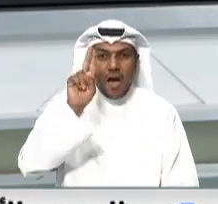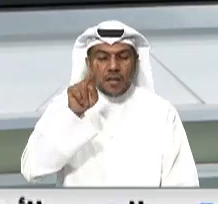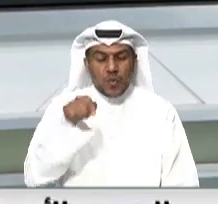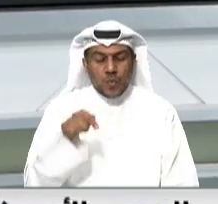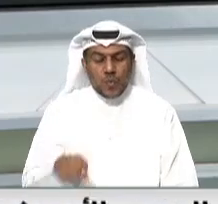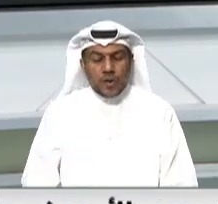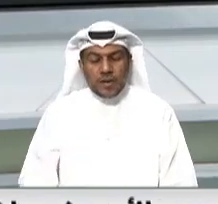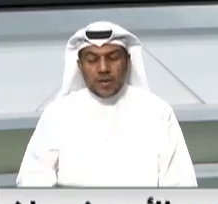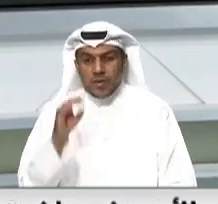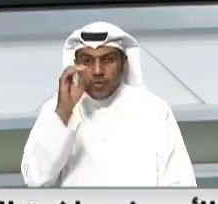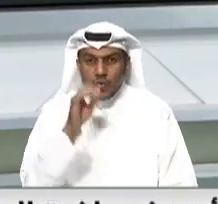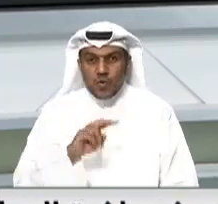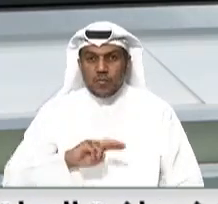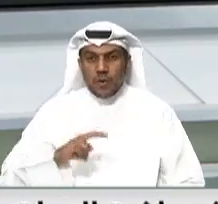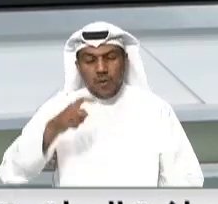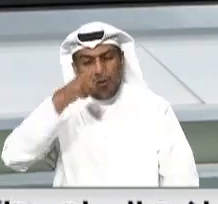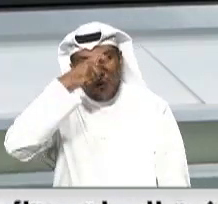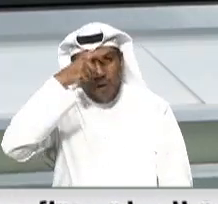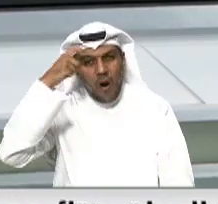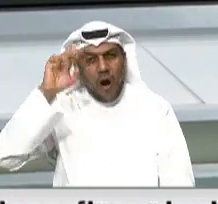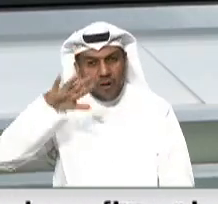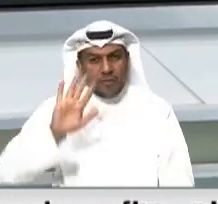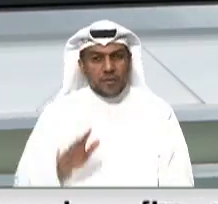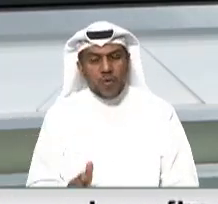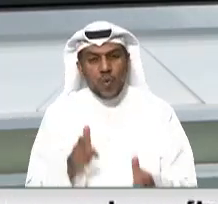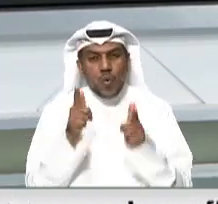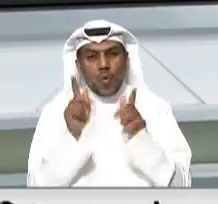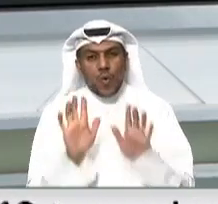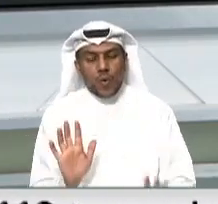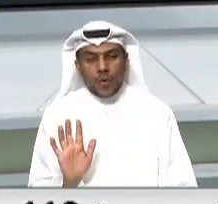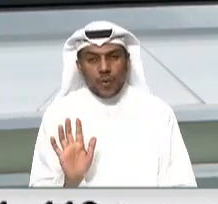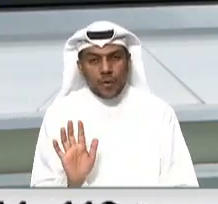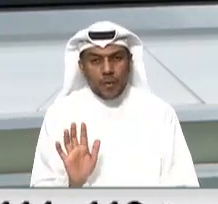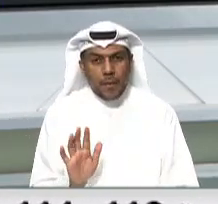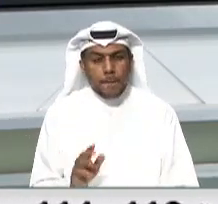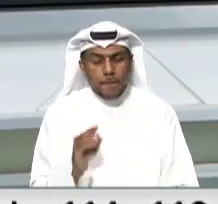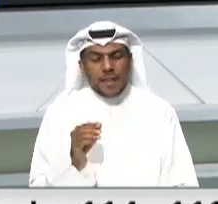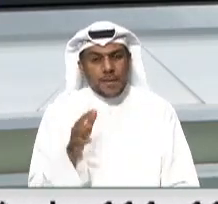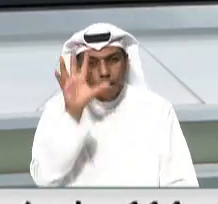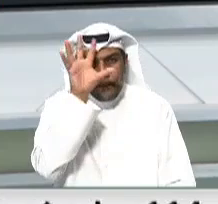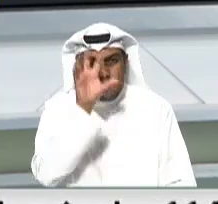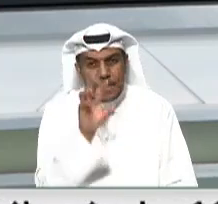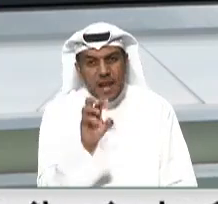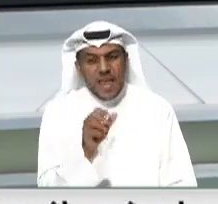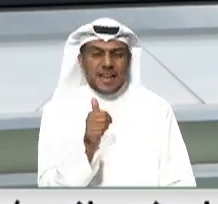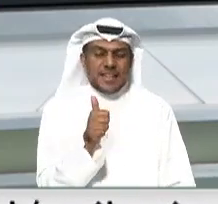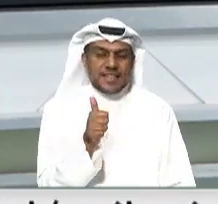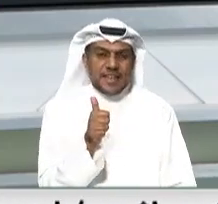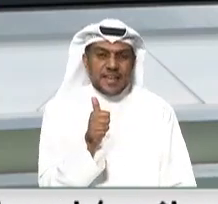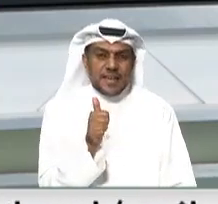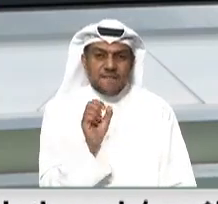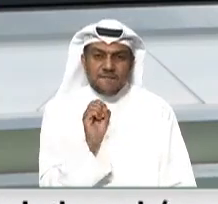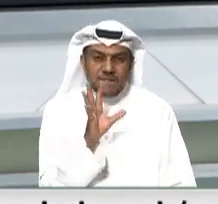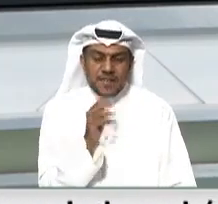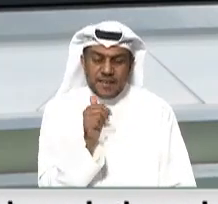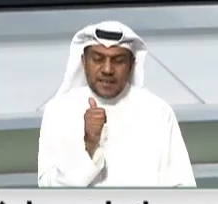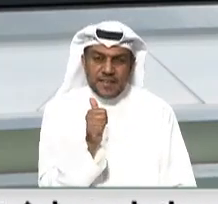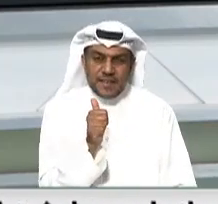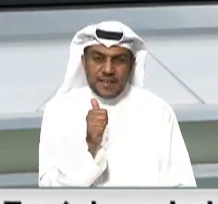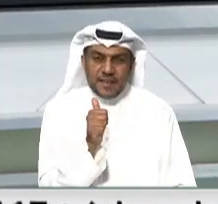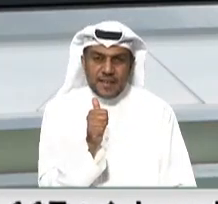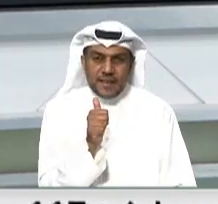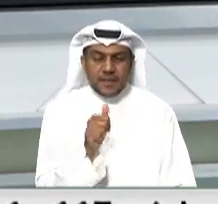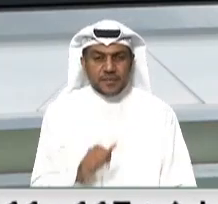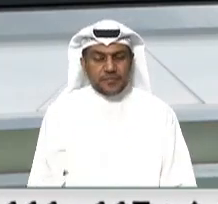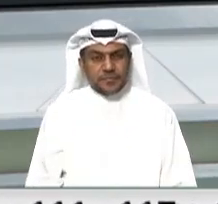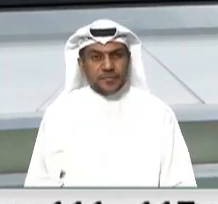الى كوس اجواء حاره نسبيه خلال فتره الظهيره لكن الاعتدال لا يزال مستمر ويانا في المساء والفترات المتاخره من